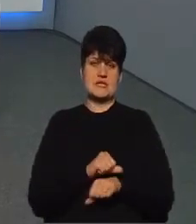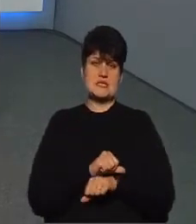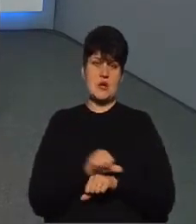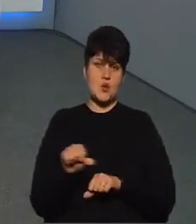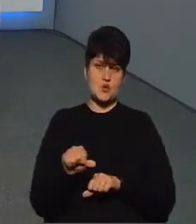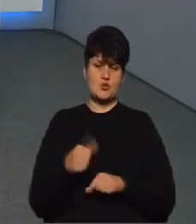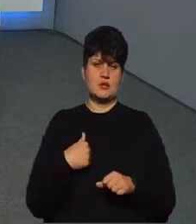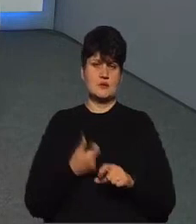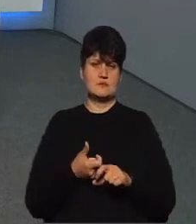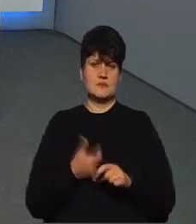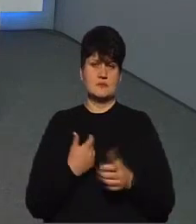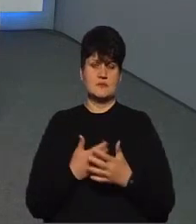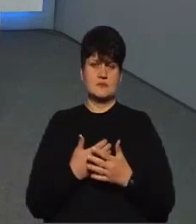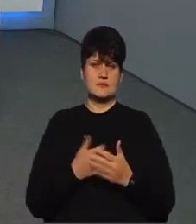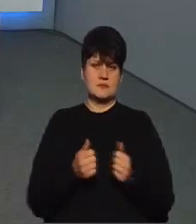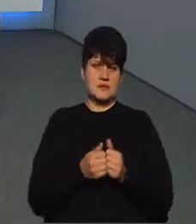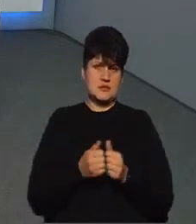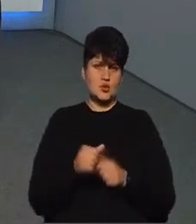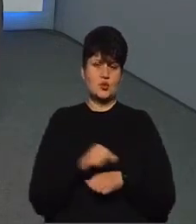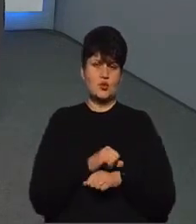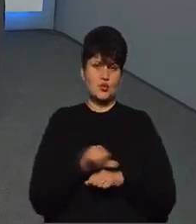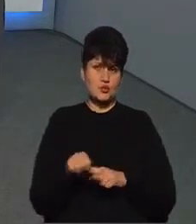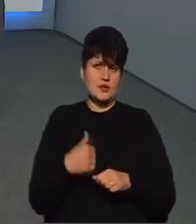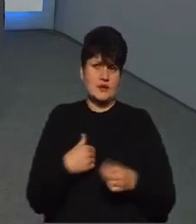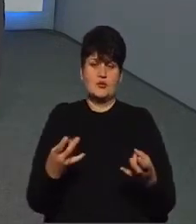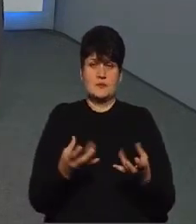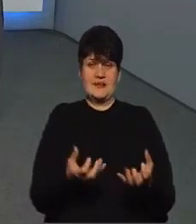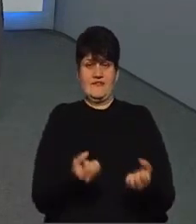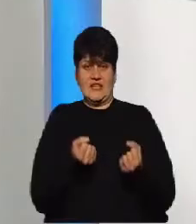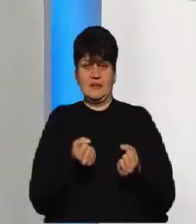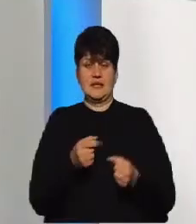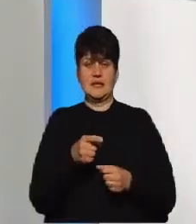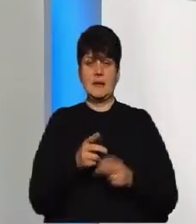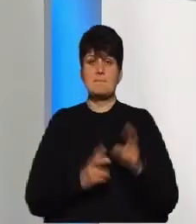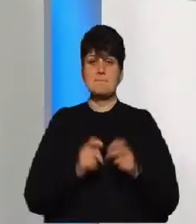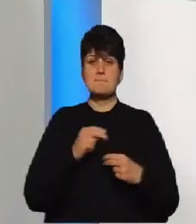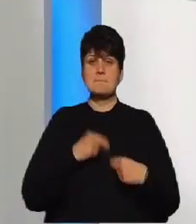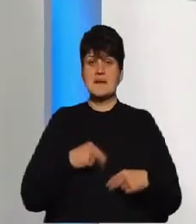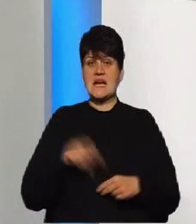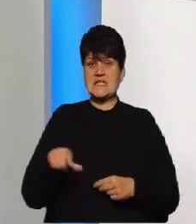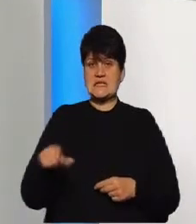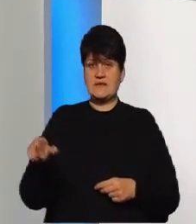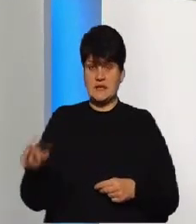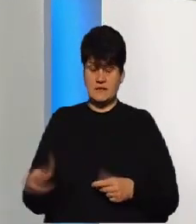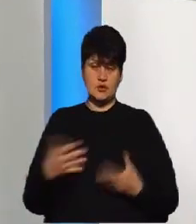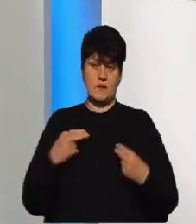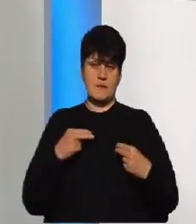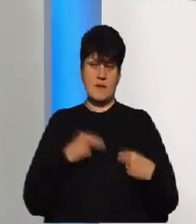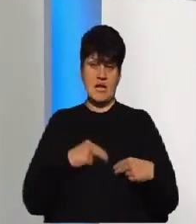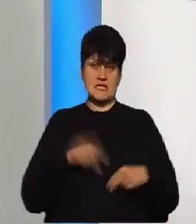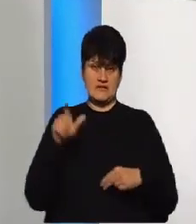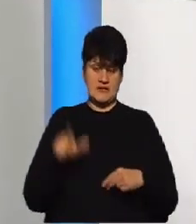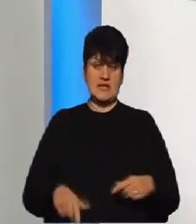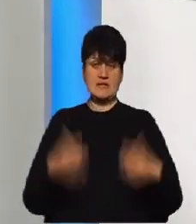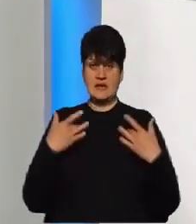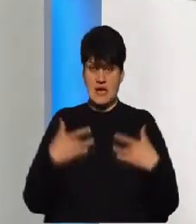близько, в принципі, до кордону, і нам якось потрібно втримувати тих працівників, тому що якщо працівник звільняється, щоб нового навчити, це,